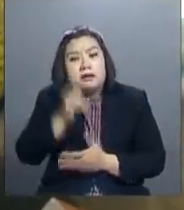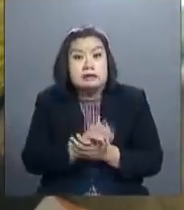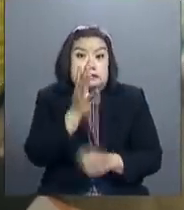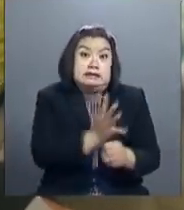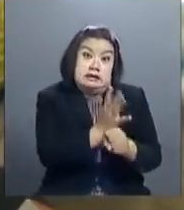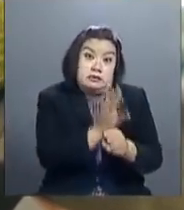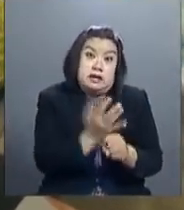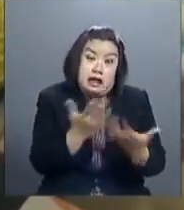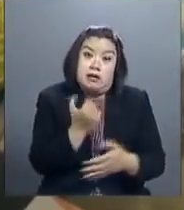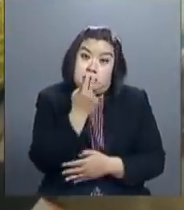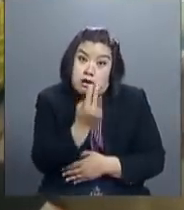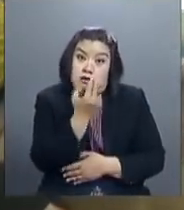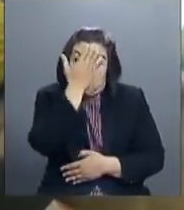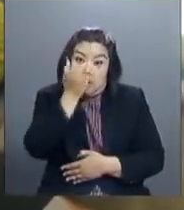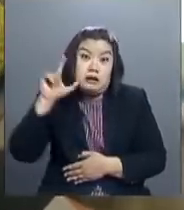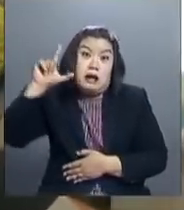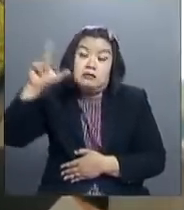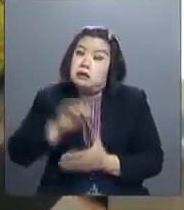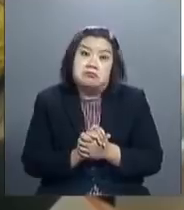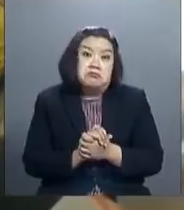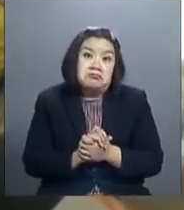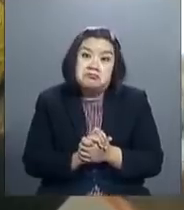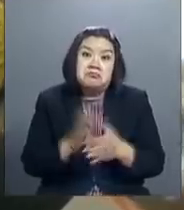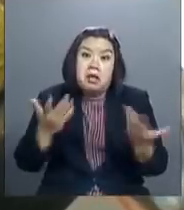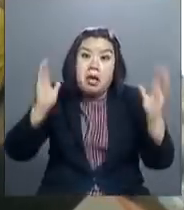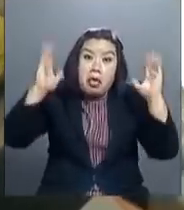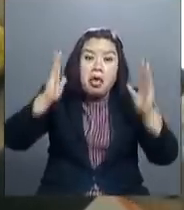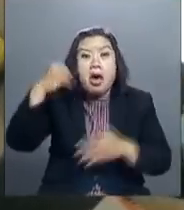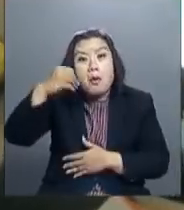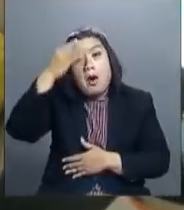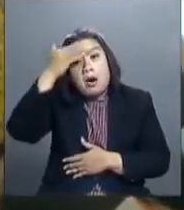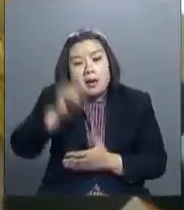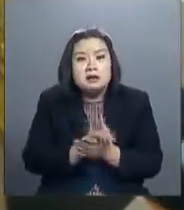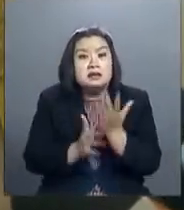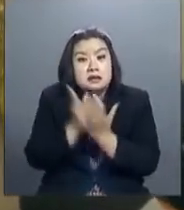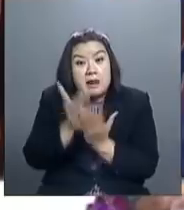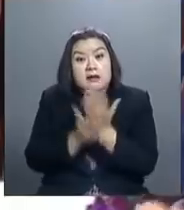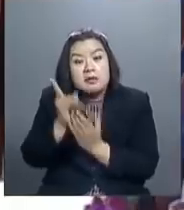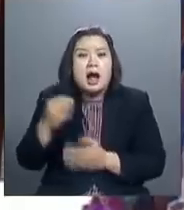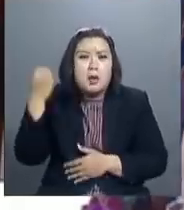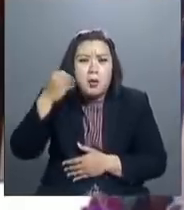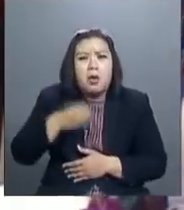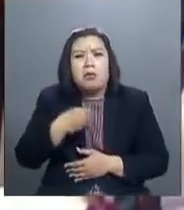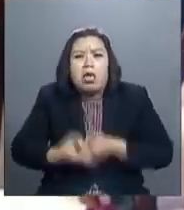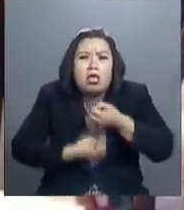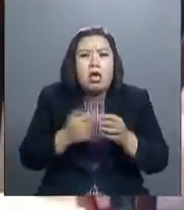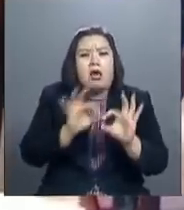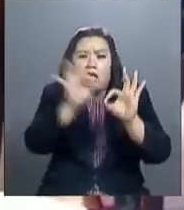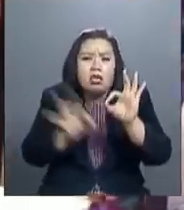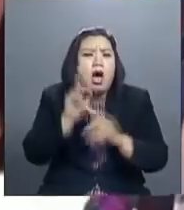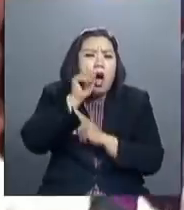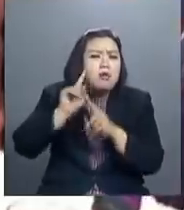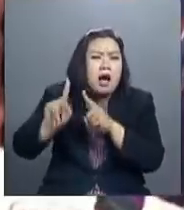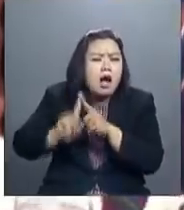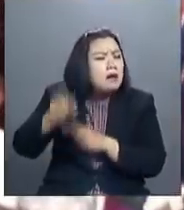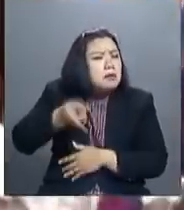าไม่มีวันไหนหยุดนะหยุดก็หยุดไปอาทิตย์เดี๋ยวก็เอาออกอีกฮะ เคลื่อนไหวต